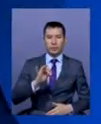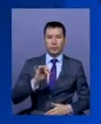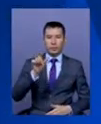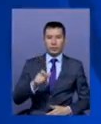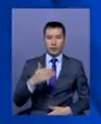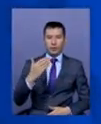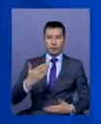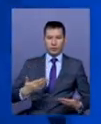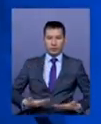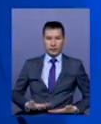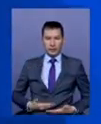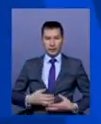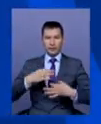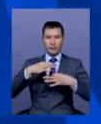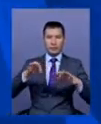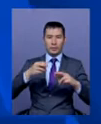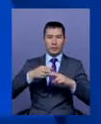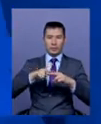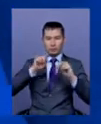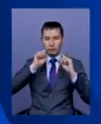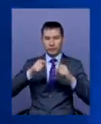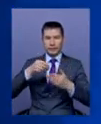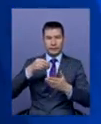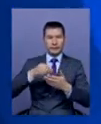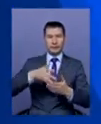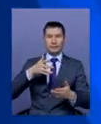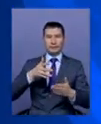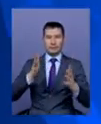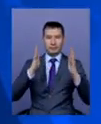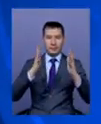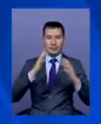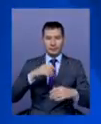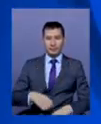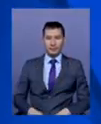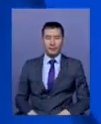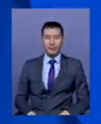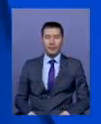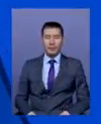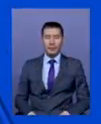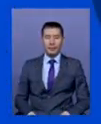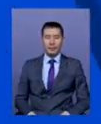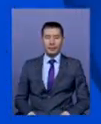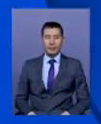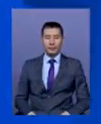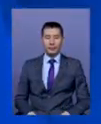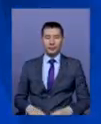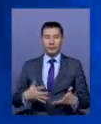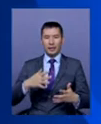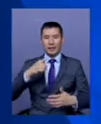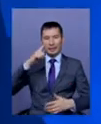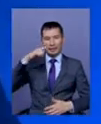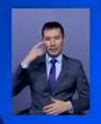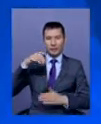мен бостандықтары деп жазылған. 2007 жылы Қырғыз Республикасының конституциясына толықтырулар енгізілді, бірақ құқықтық